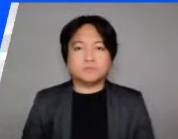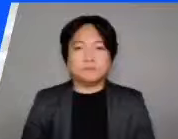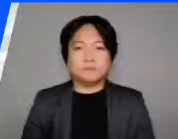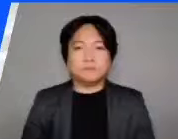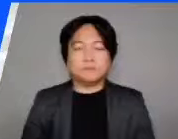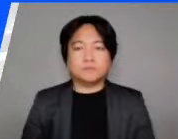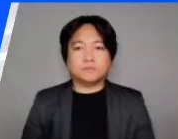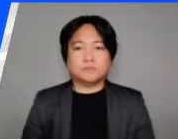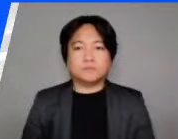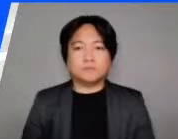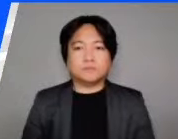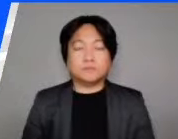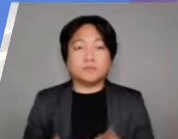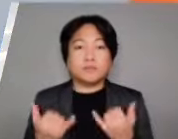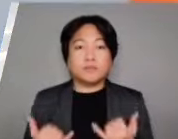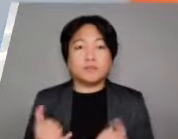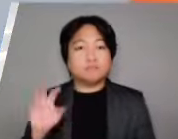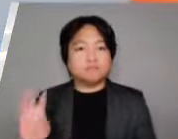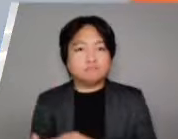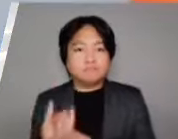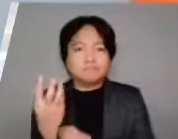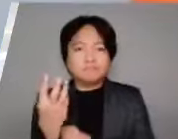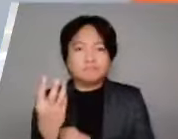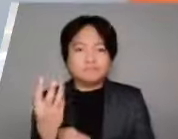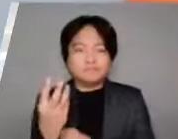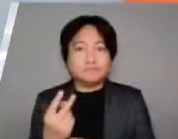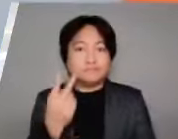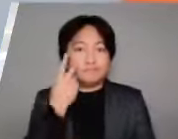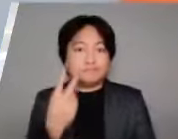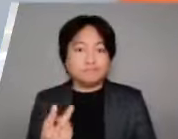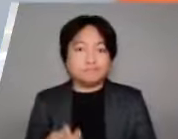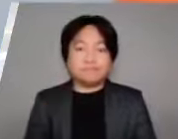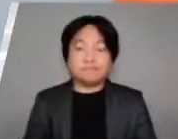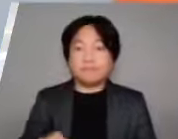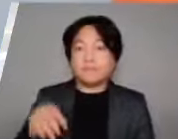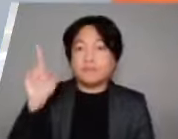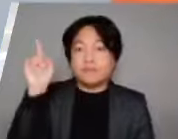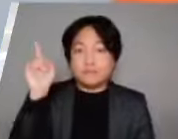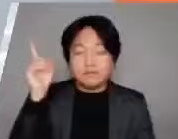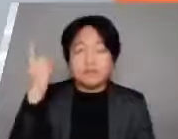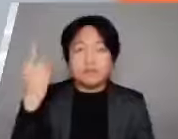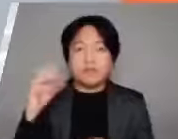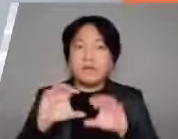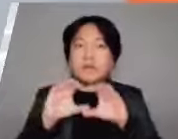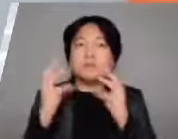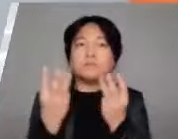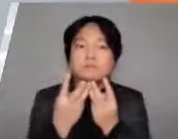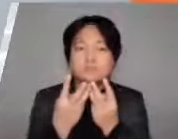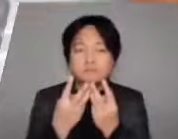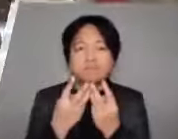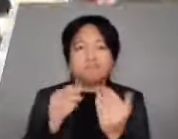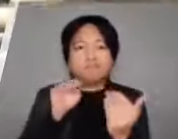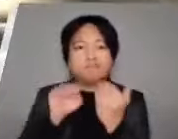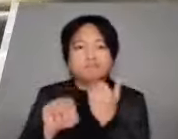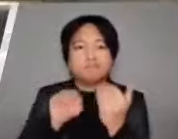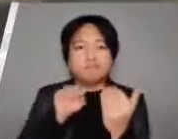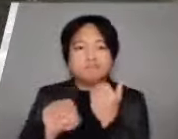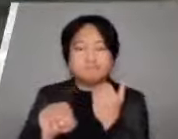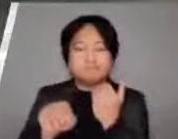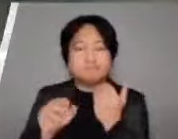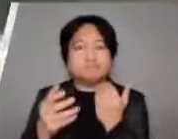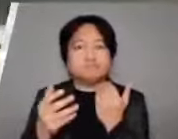alas 6 na ng umaga. Ganito na ang lagay ng trapiko sa Commonwealth Avenue na papuntang Quezon Memorial Circle. Hindi pa naman ganun